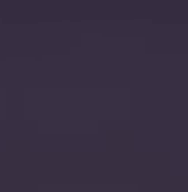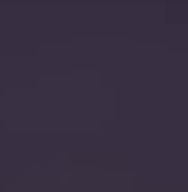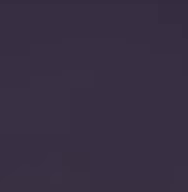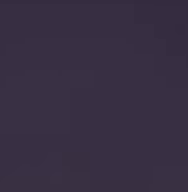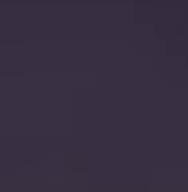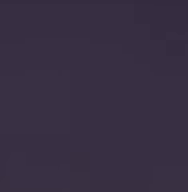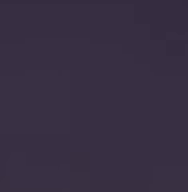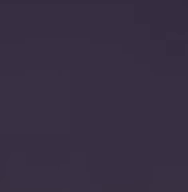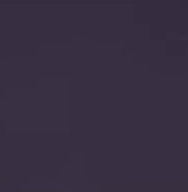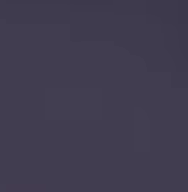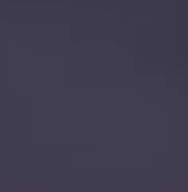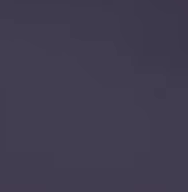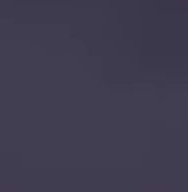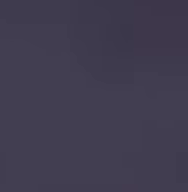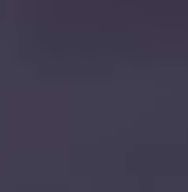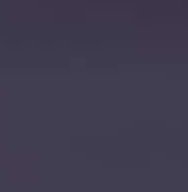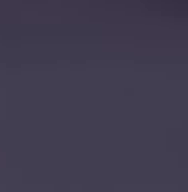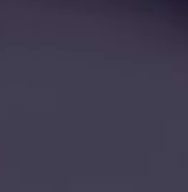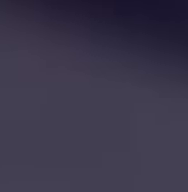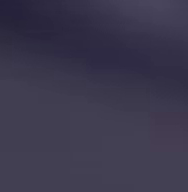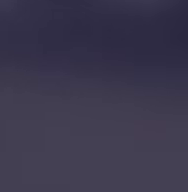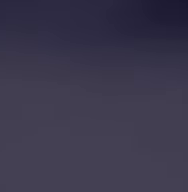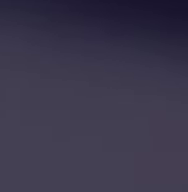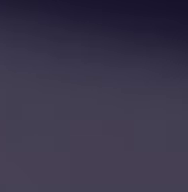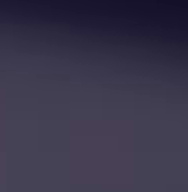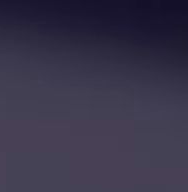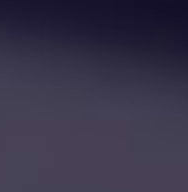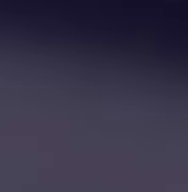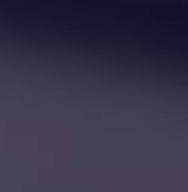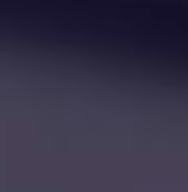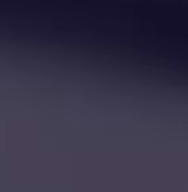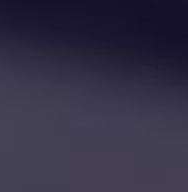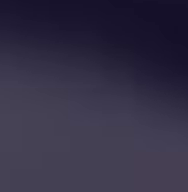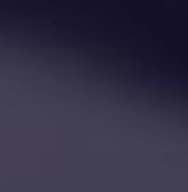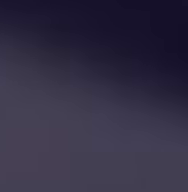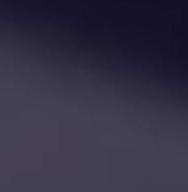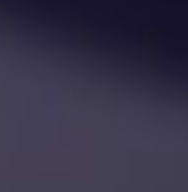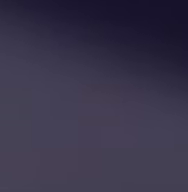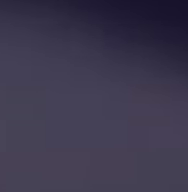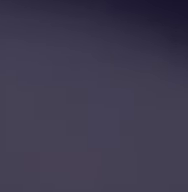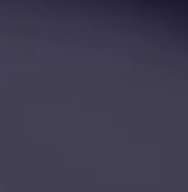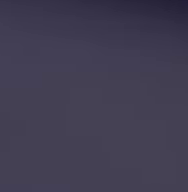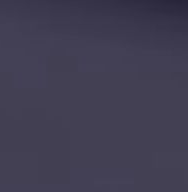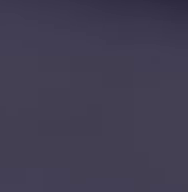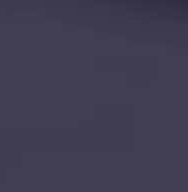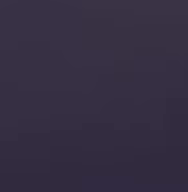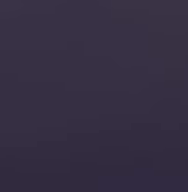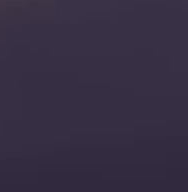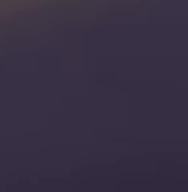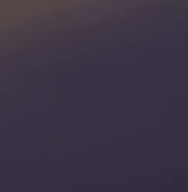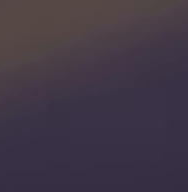Sebelumnya 80 WNI terjaring razia visa non-haji. 19 orang dilepaskan, 5 ditahan dan 58 lainnya